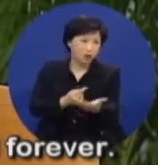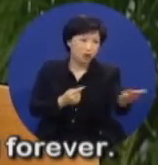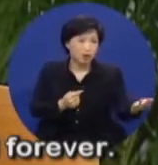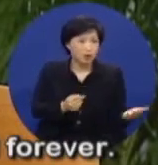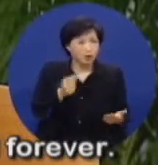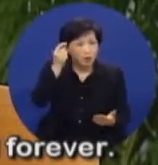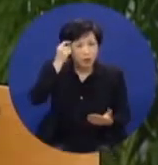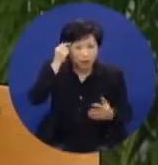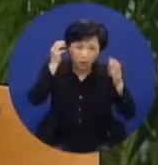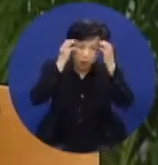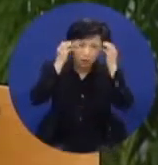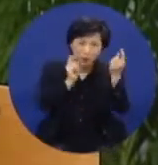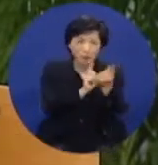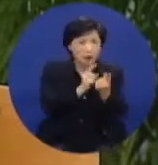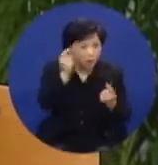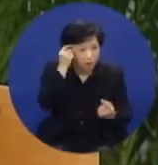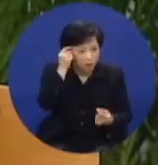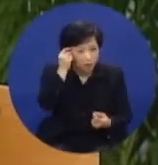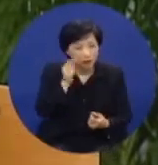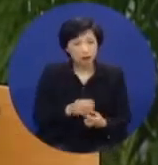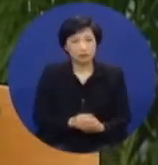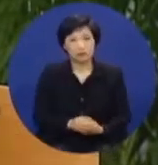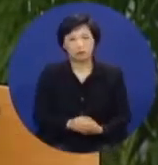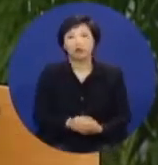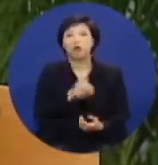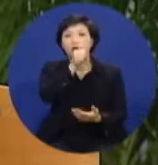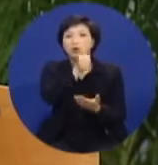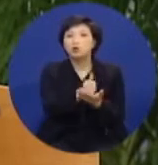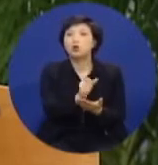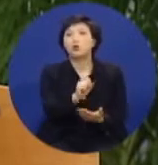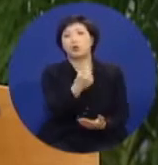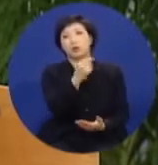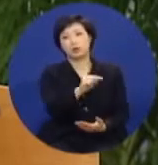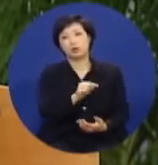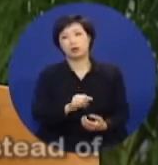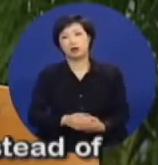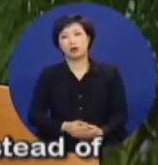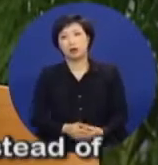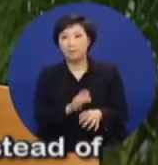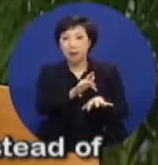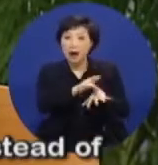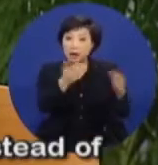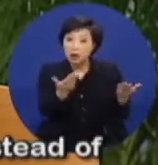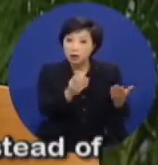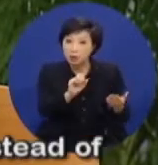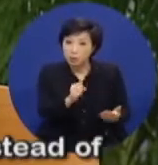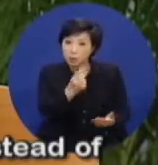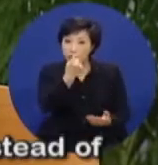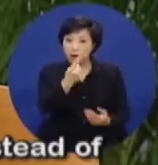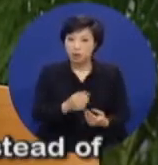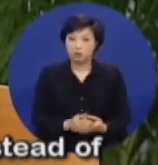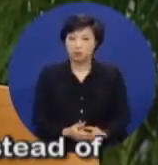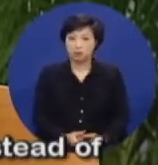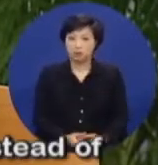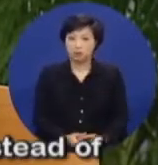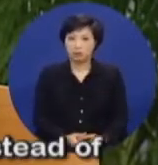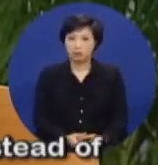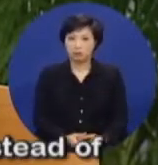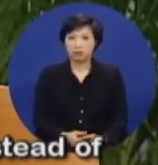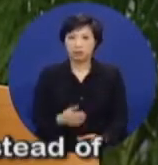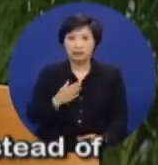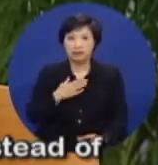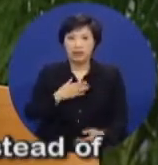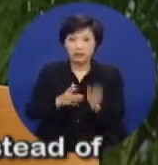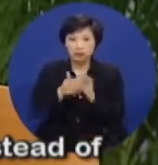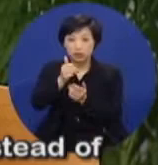무엇 땜에 고통당하는 야 최 때 이미 그런 거야 마구 역사 뱀이 그런거 야 내가